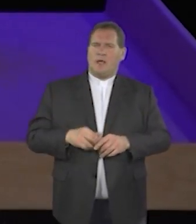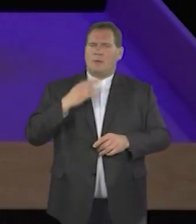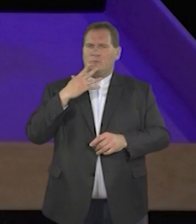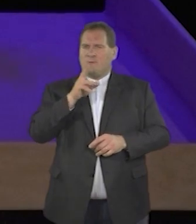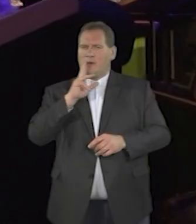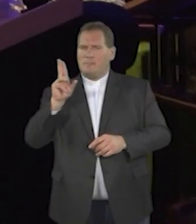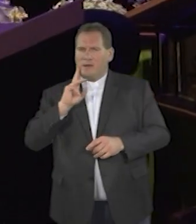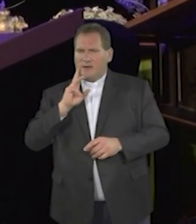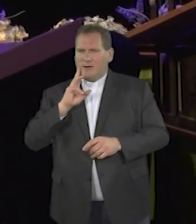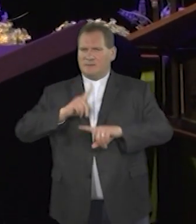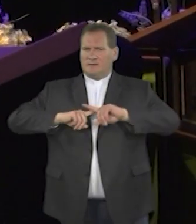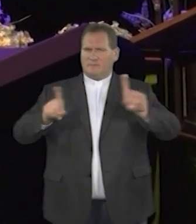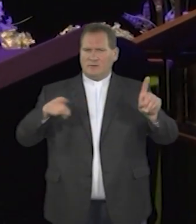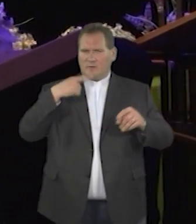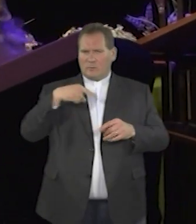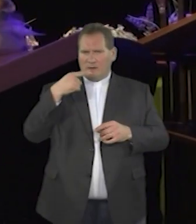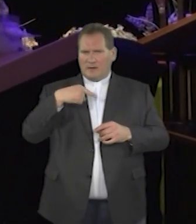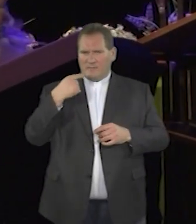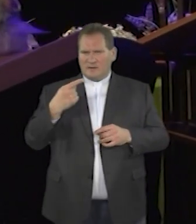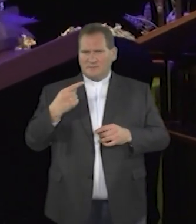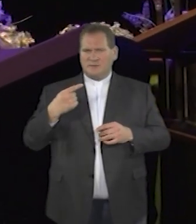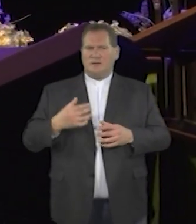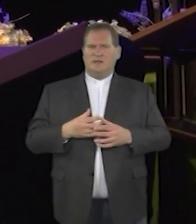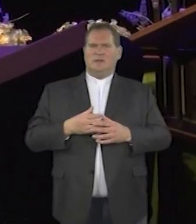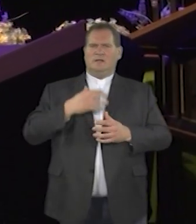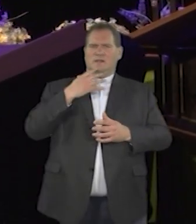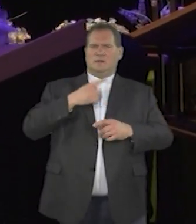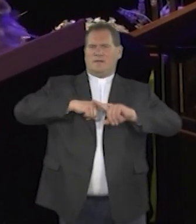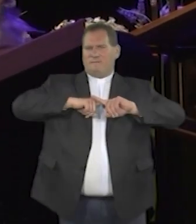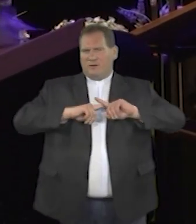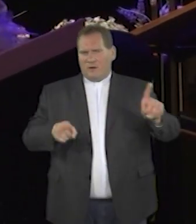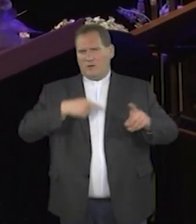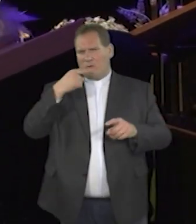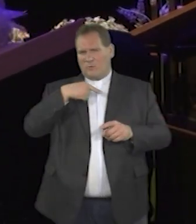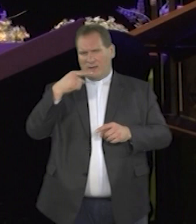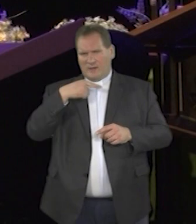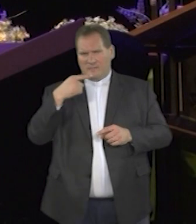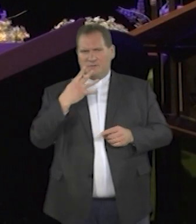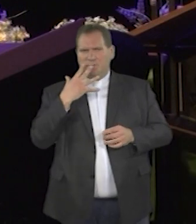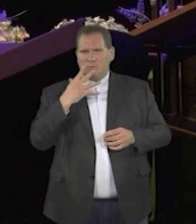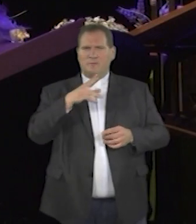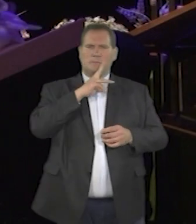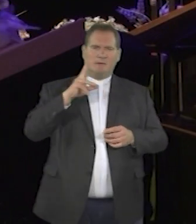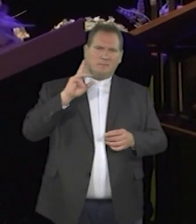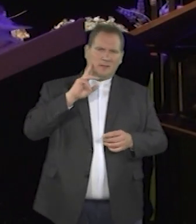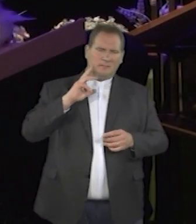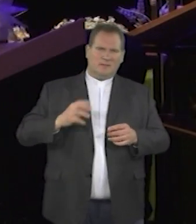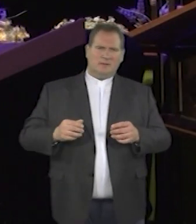Mówiła mama, nie wolno kłamać. Nie wolno kłamać, mówiła